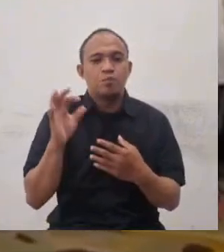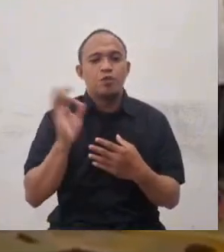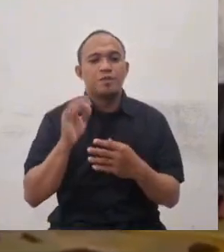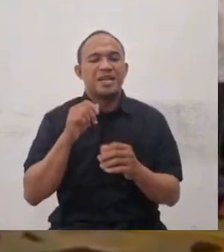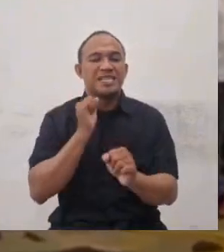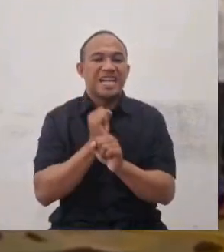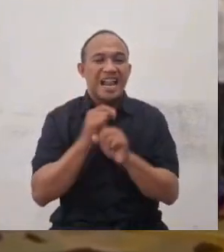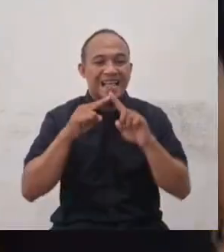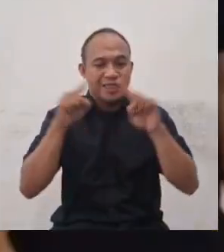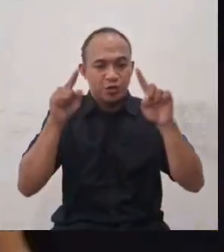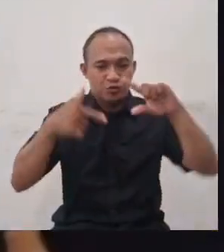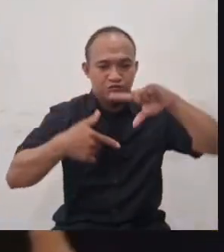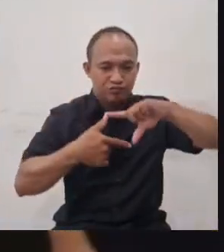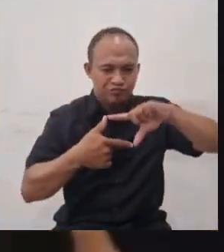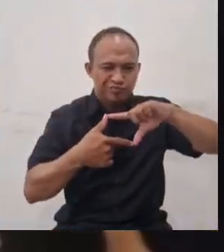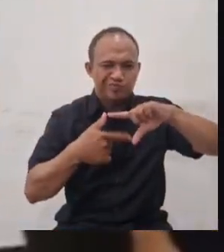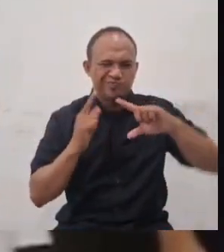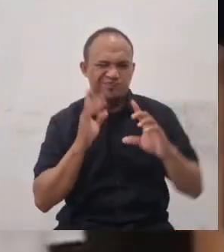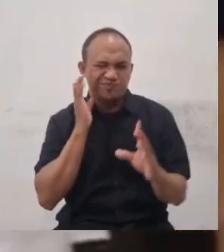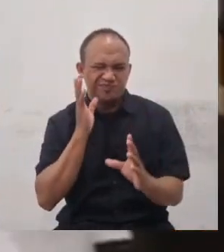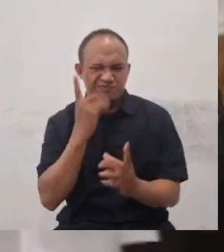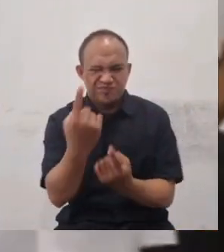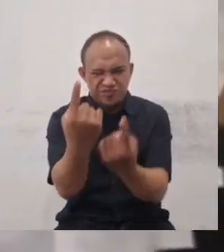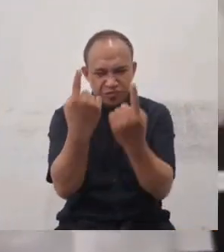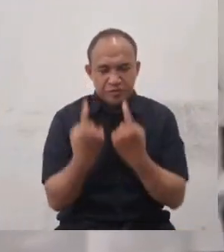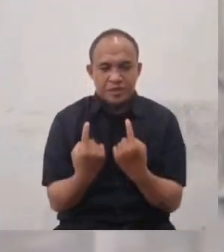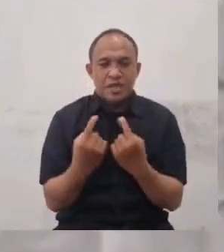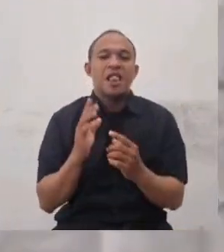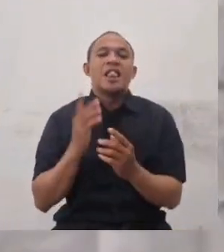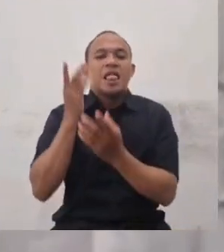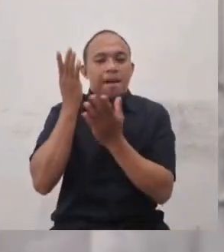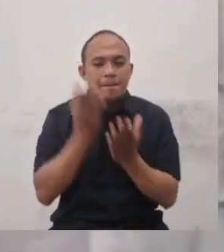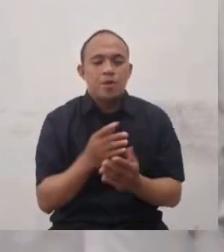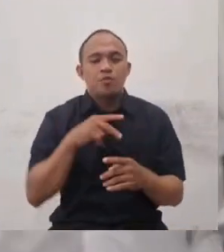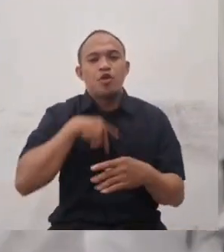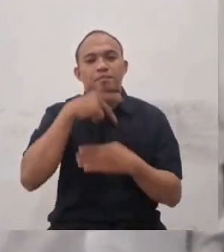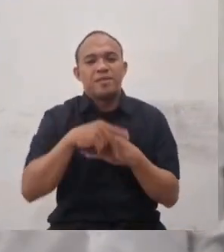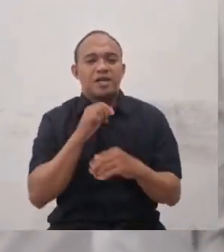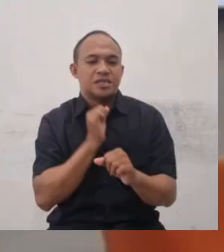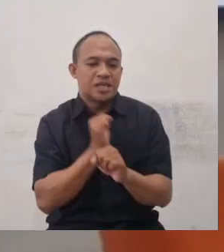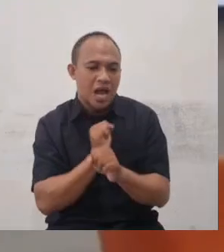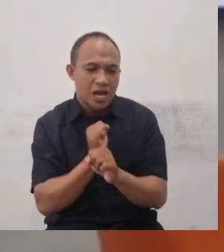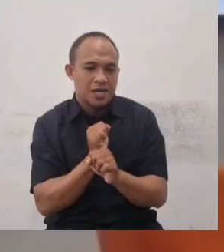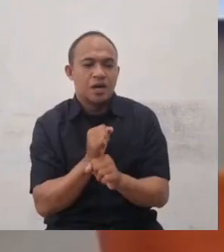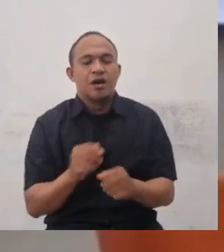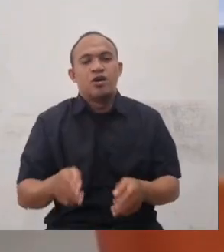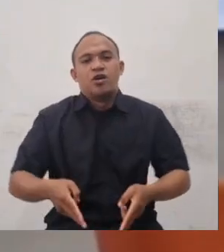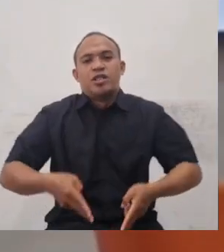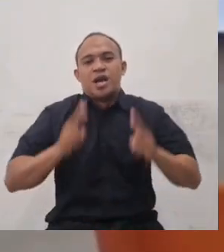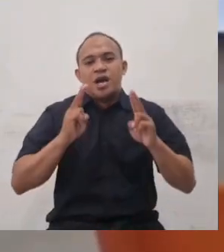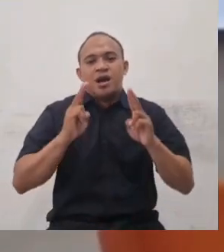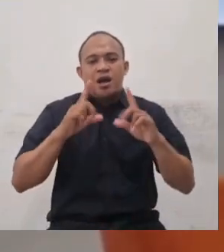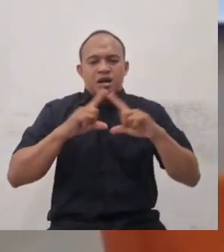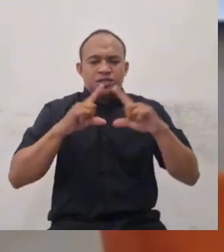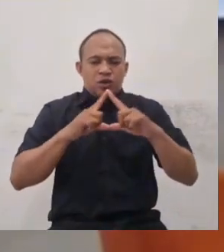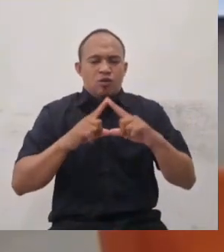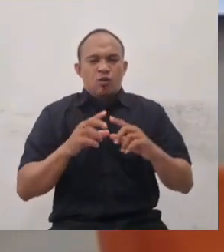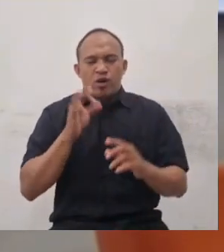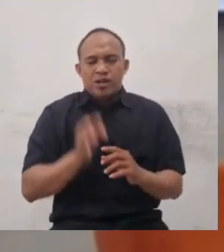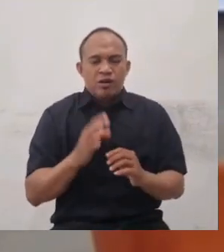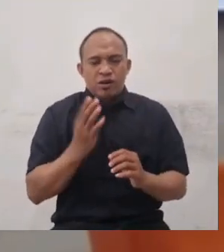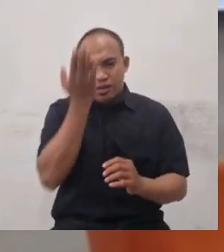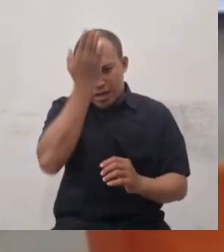Kartu Prakerja. Hal itu diungkapkannya pada temu alumni program Kartu Pekerja di Hotel Aston, Kota Gorontalo,